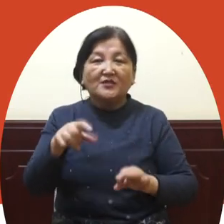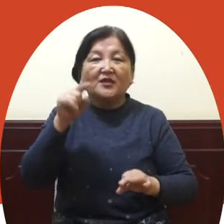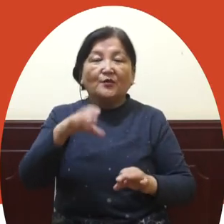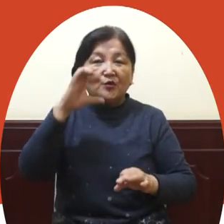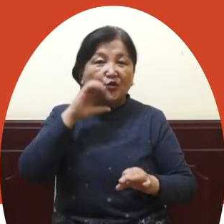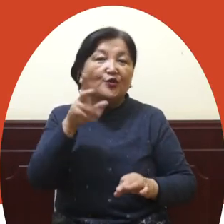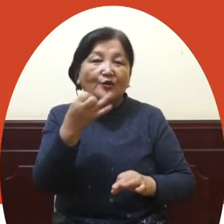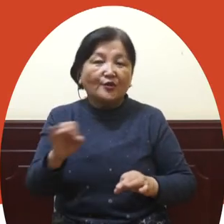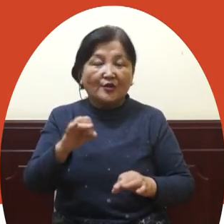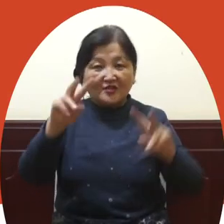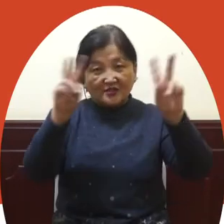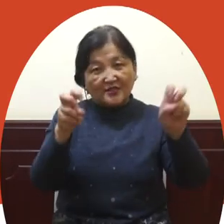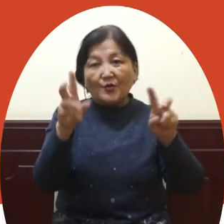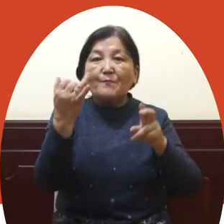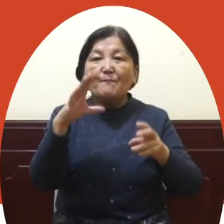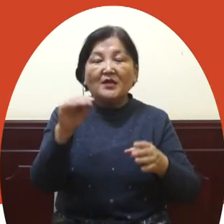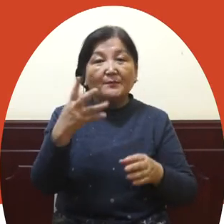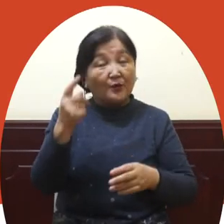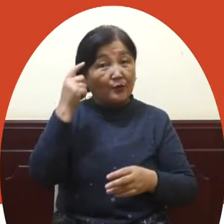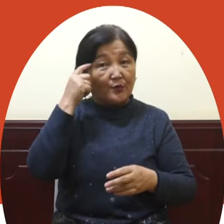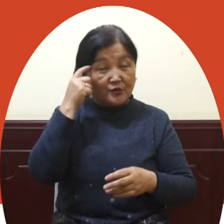байж болох юм а. Ялангуяа өнөөдрийн улс төрийн тогтолцоо